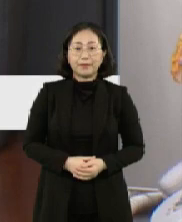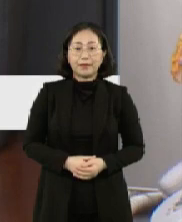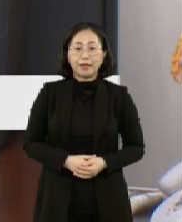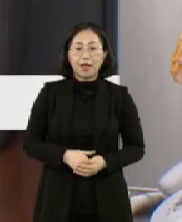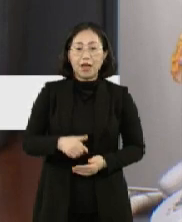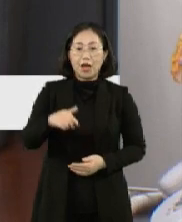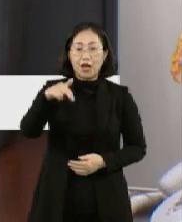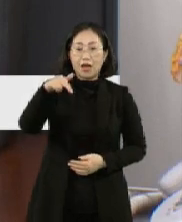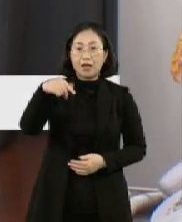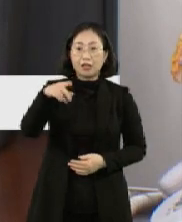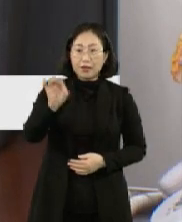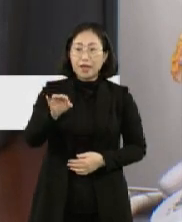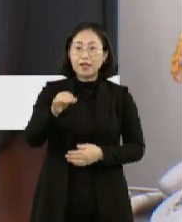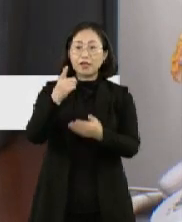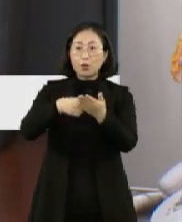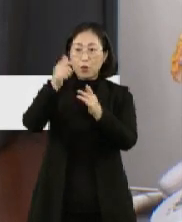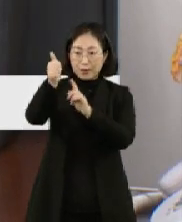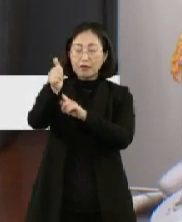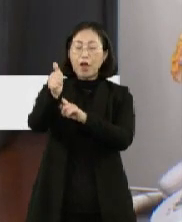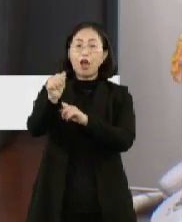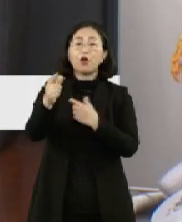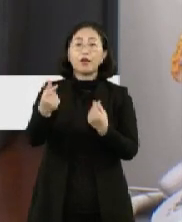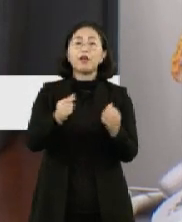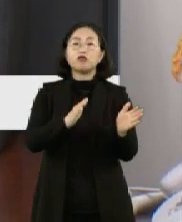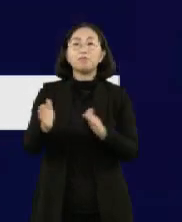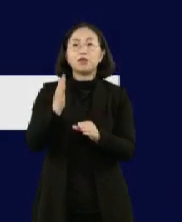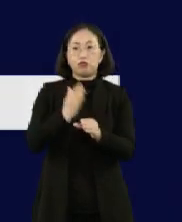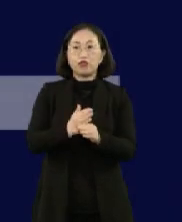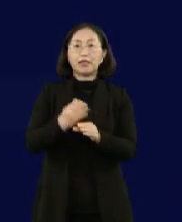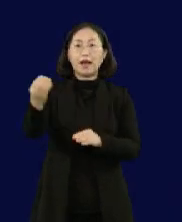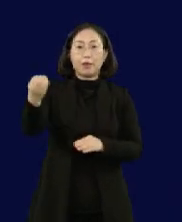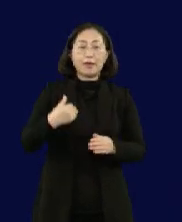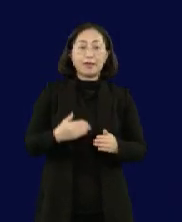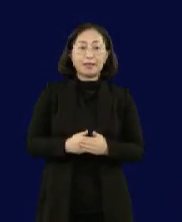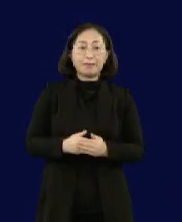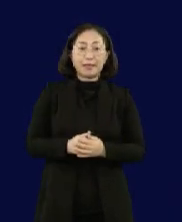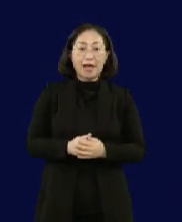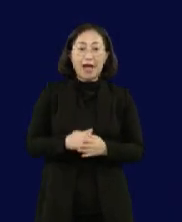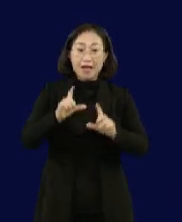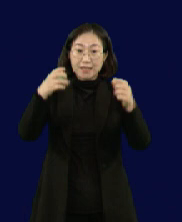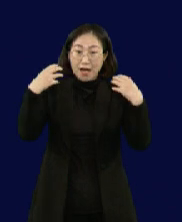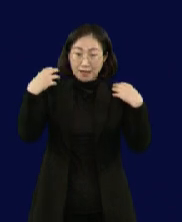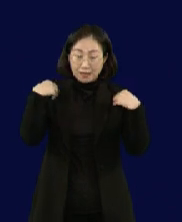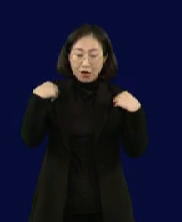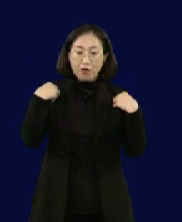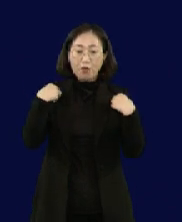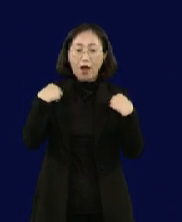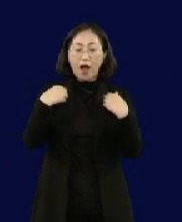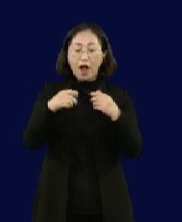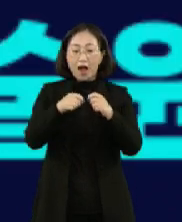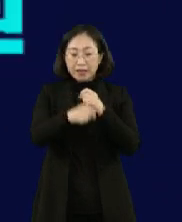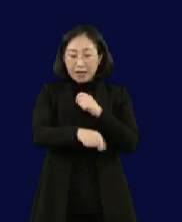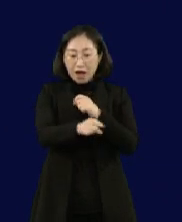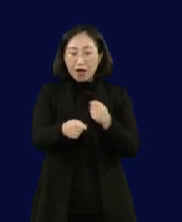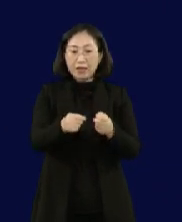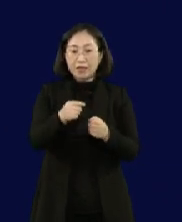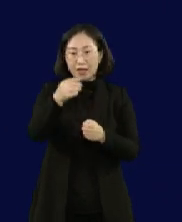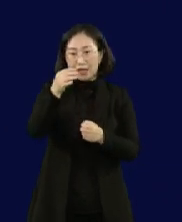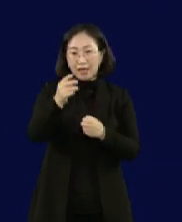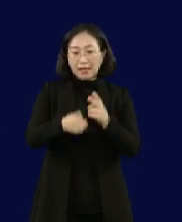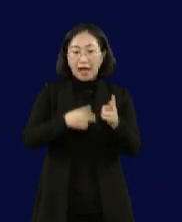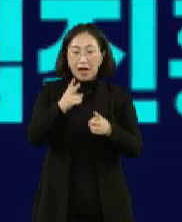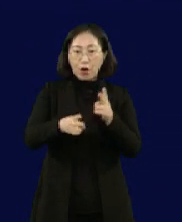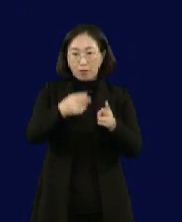정세균 총리께서는 그렇게 준비하고 있다. 이미 알려진 기상청과 산하기관인